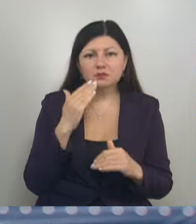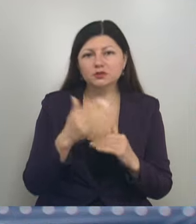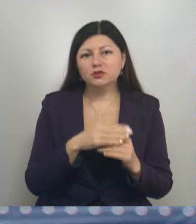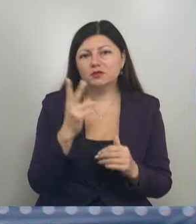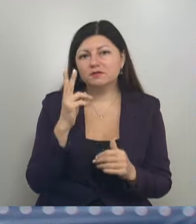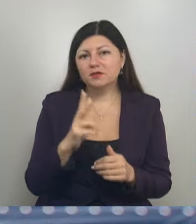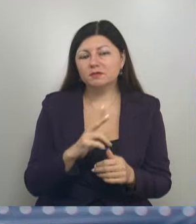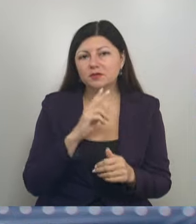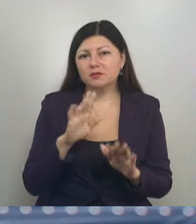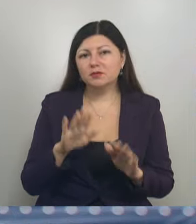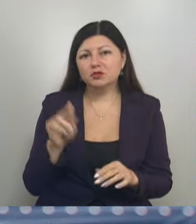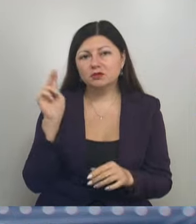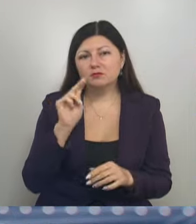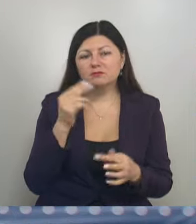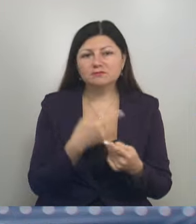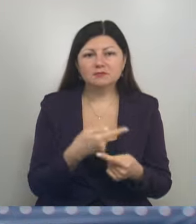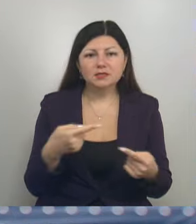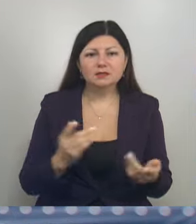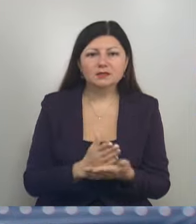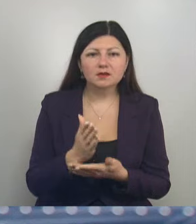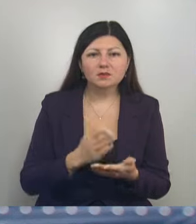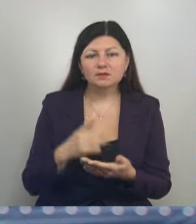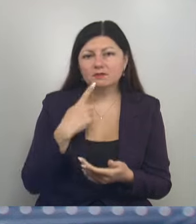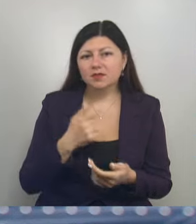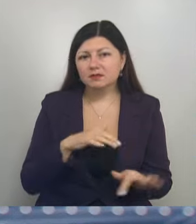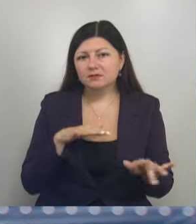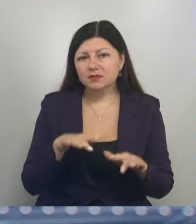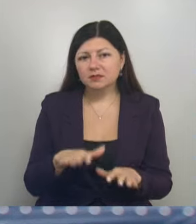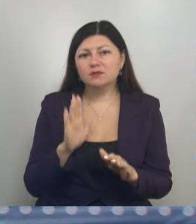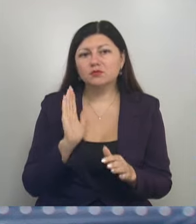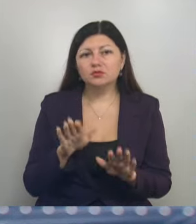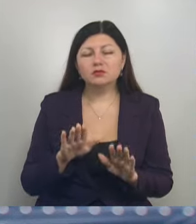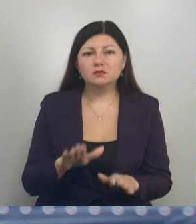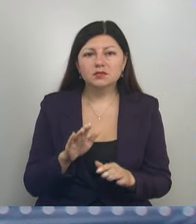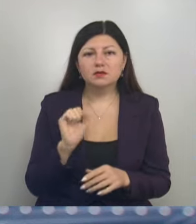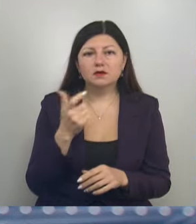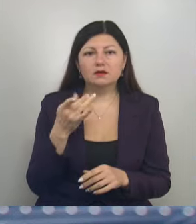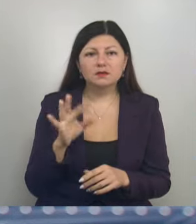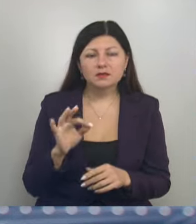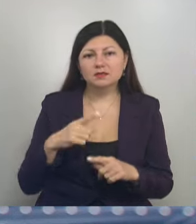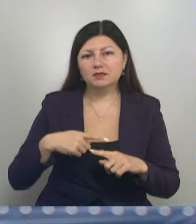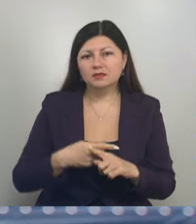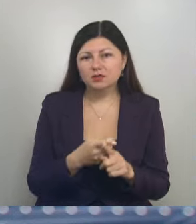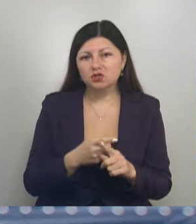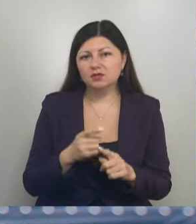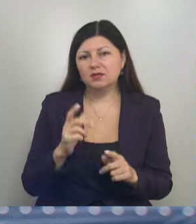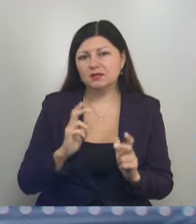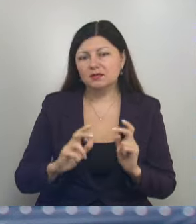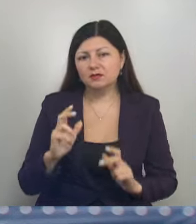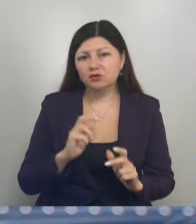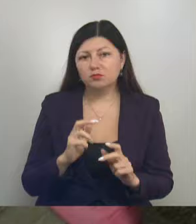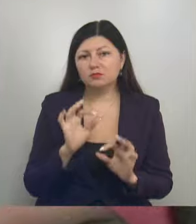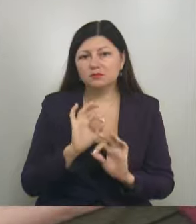2 месяца площадкой для изучения самых разных направлений военного дела станет местный агротехнологический техникум. Подробности в следующем